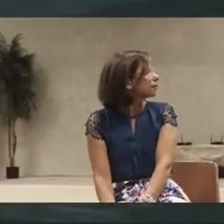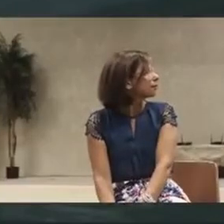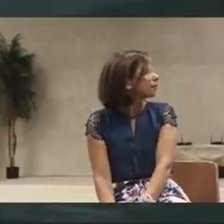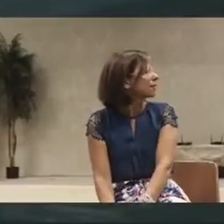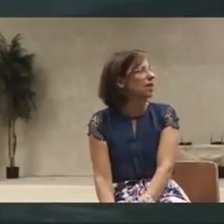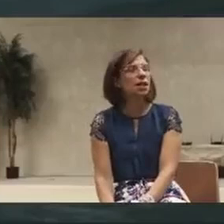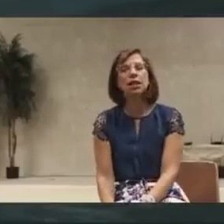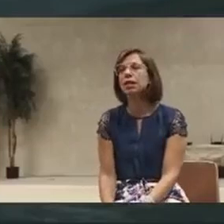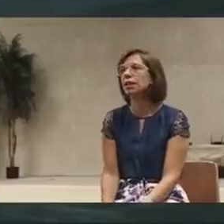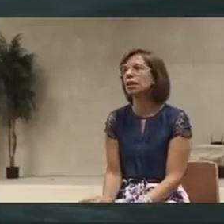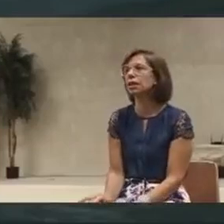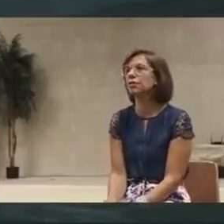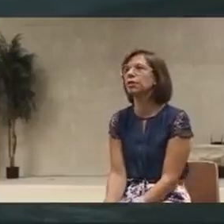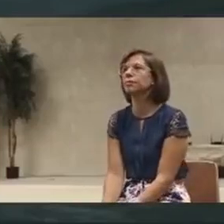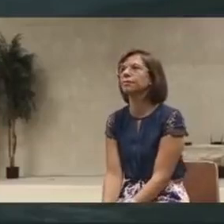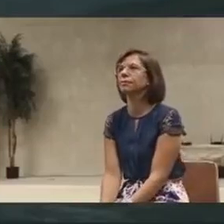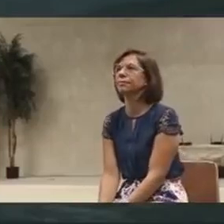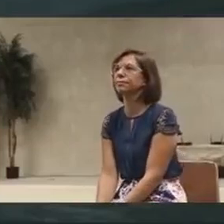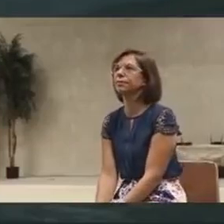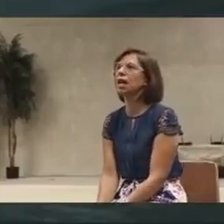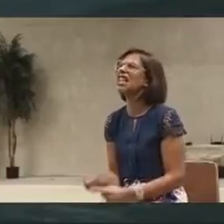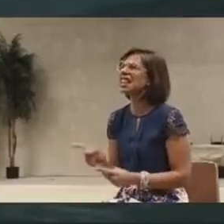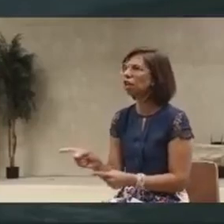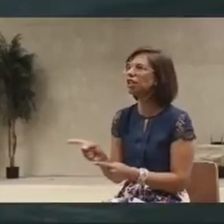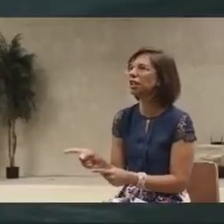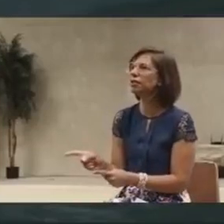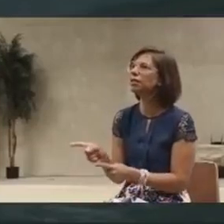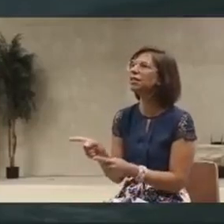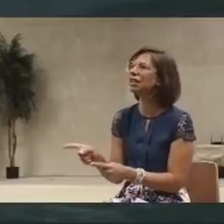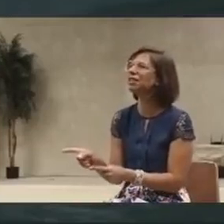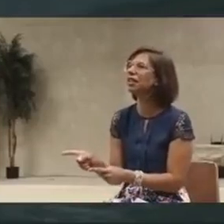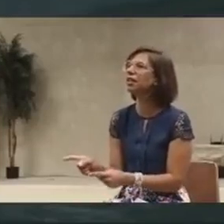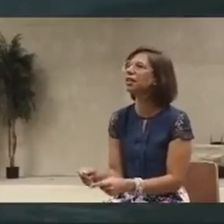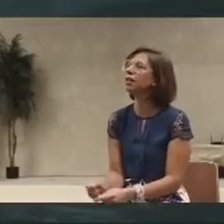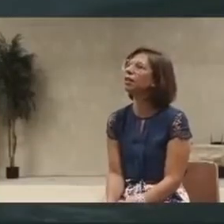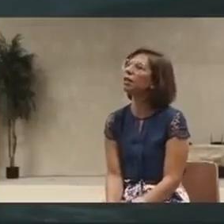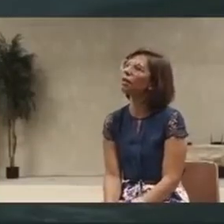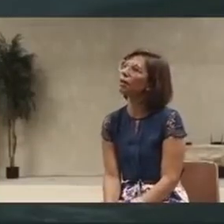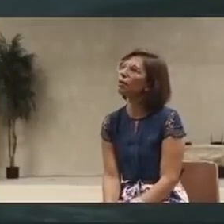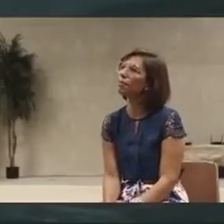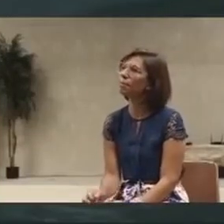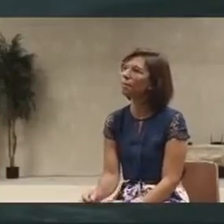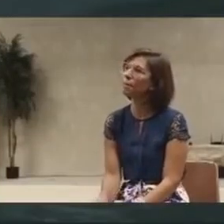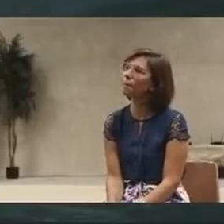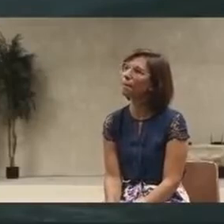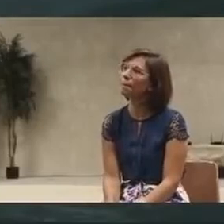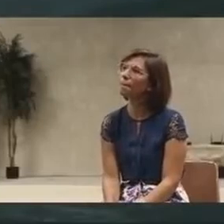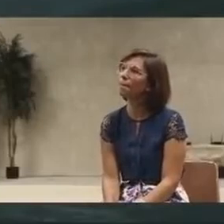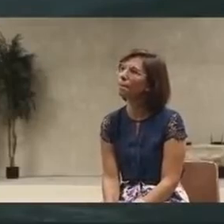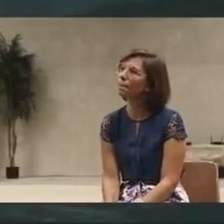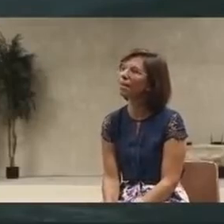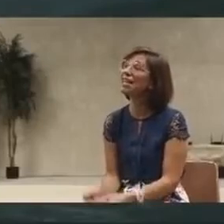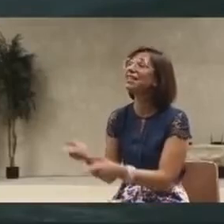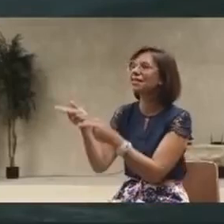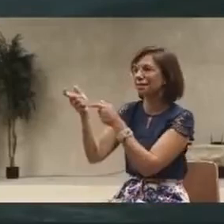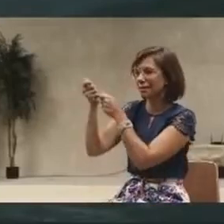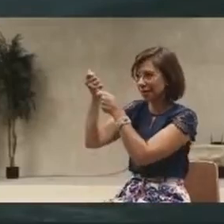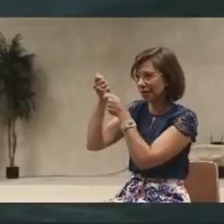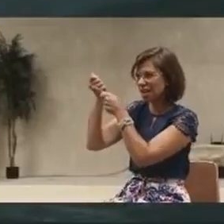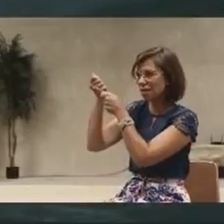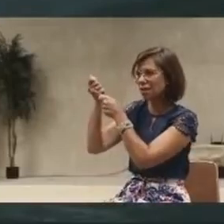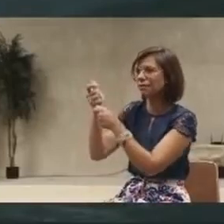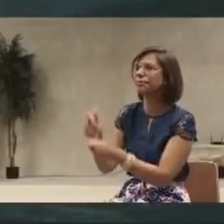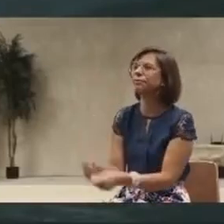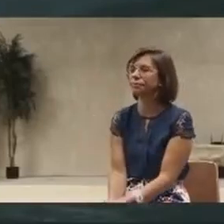tentèrent quelques-uns d'entre eux, qui périrent par les serpents. Ne murmurez point, comme murmurèrent quelques-uns d'entre eux, qui périrent